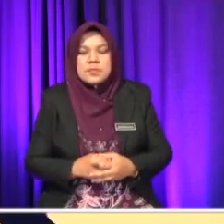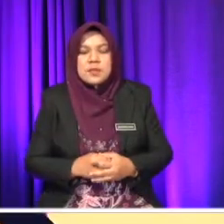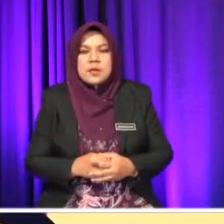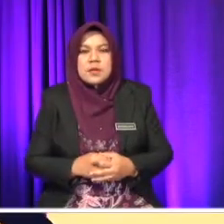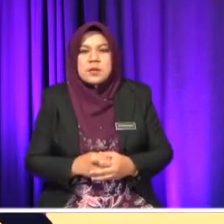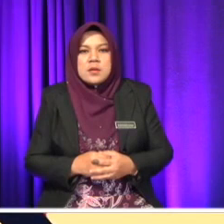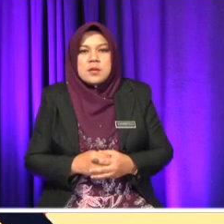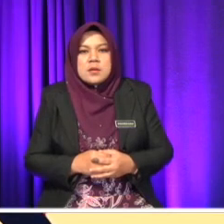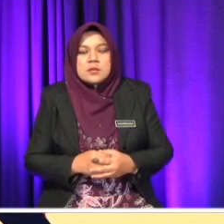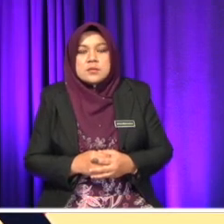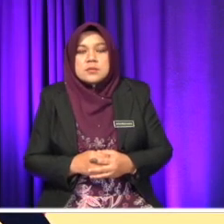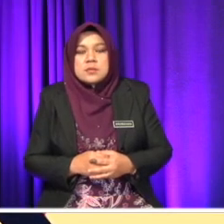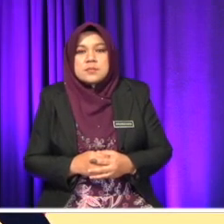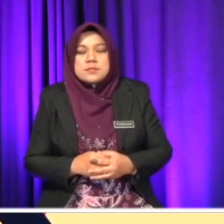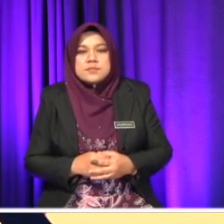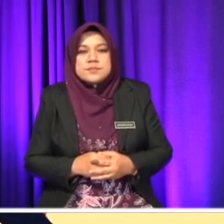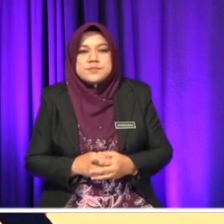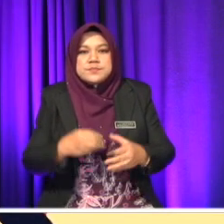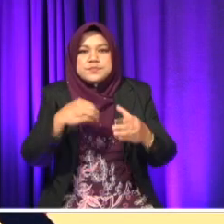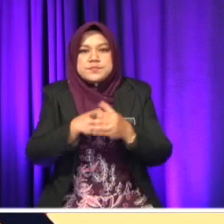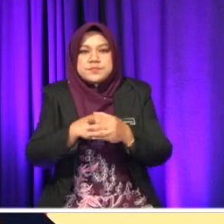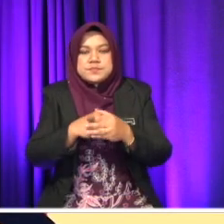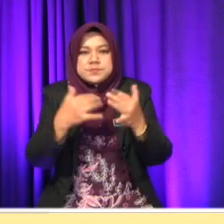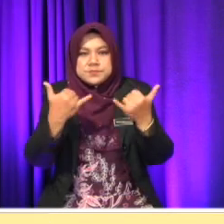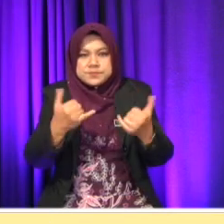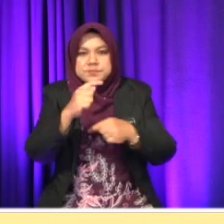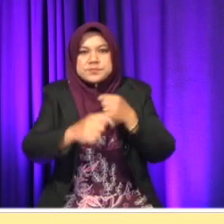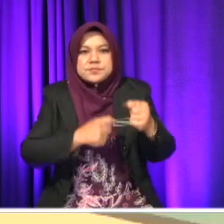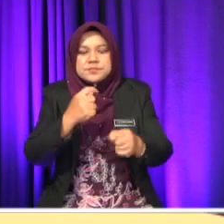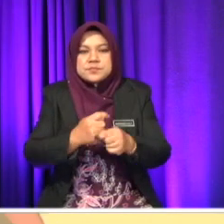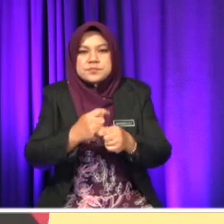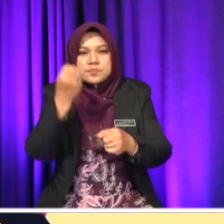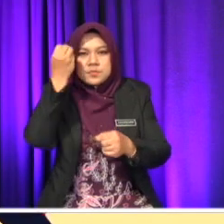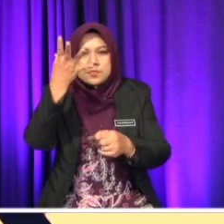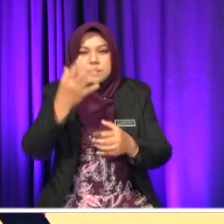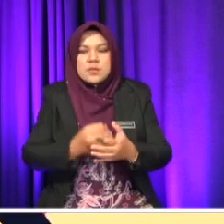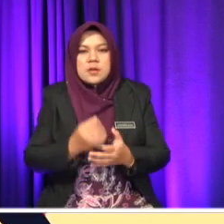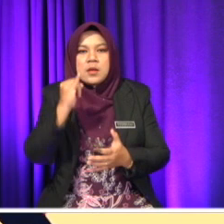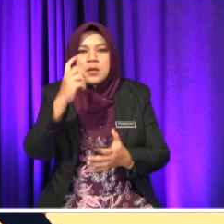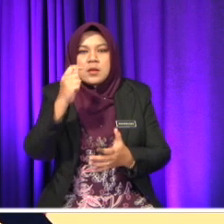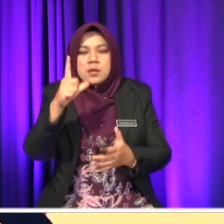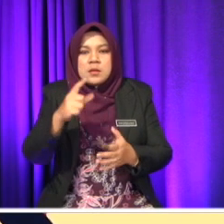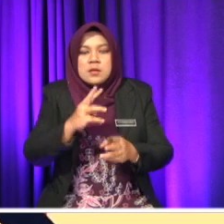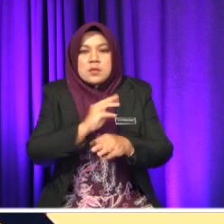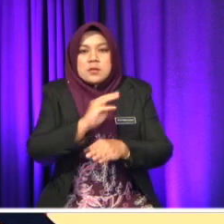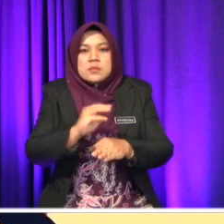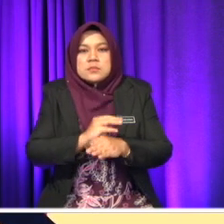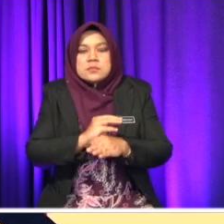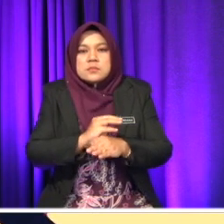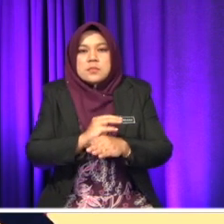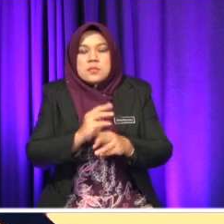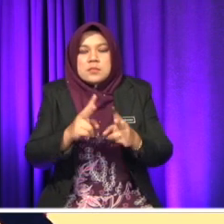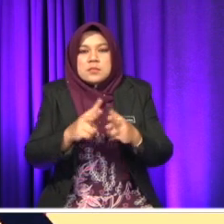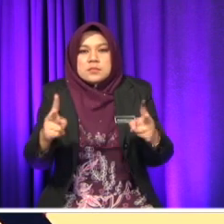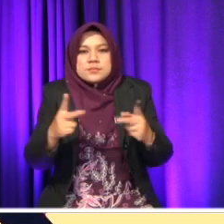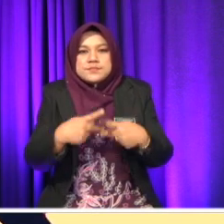baiklah dalam era teknologi maklum Mak dan Telekomunikasi media merupakan salah satu media